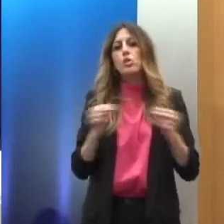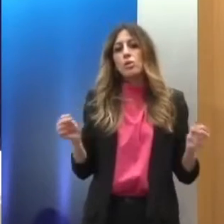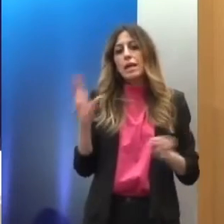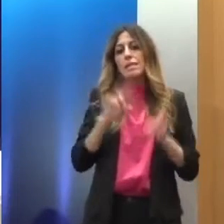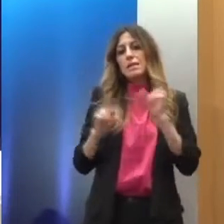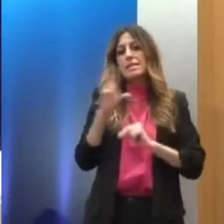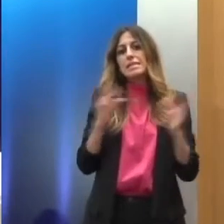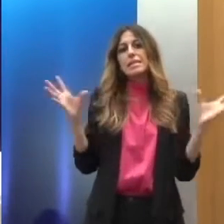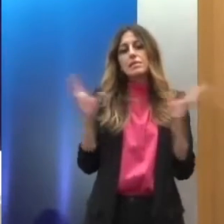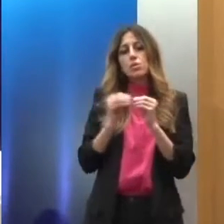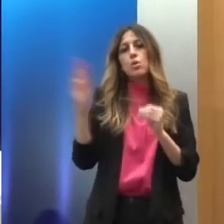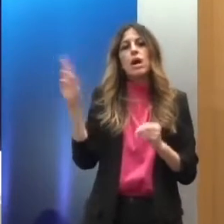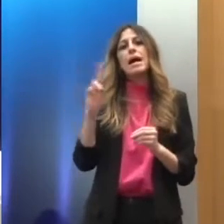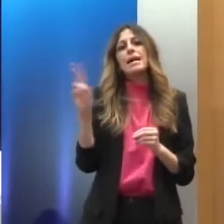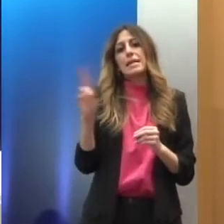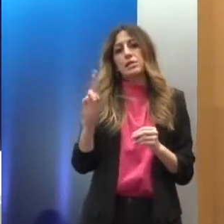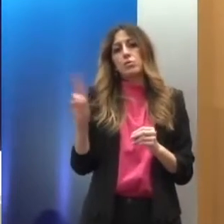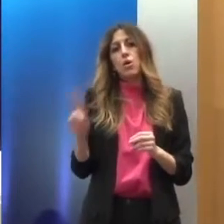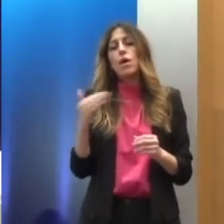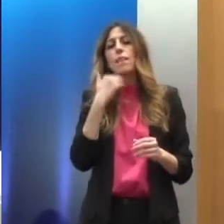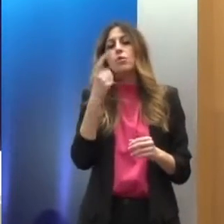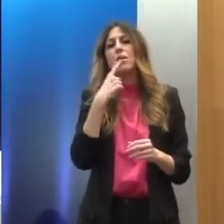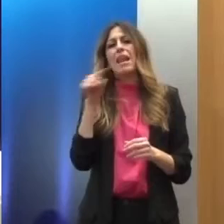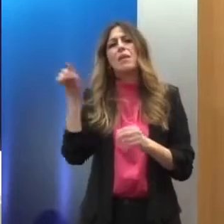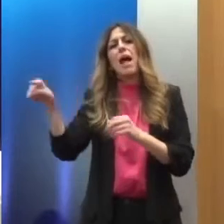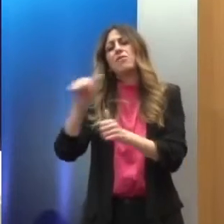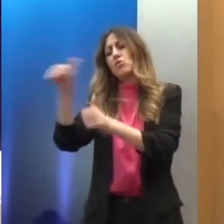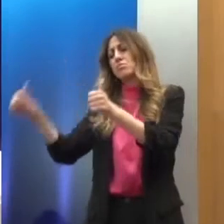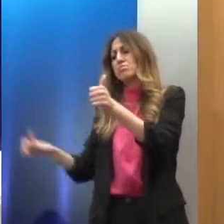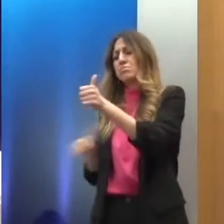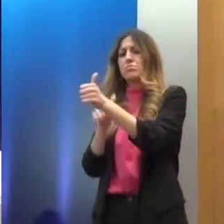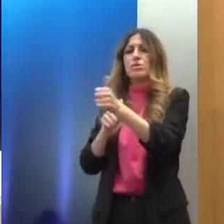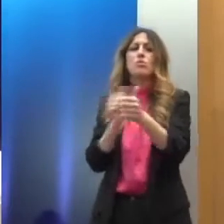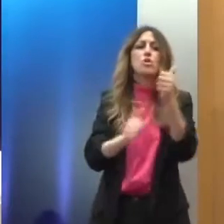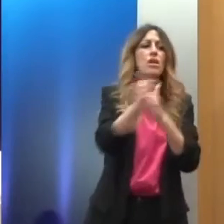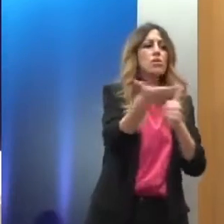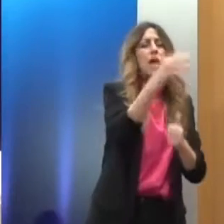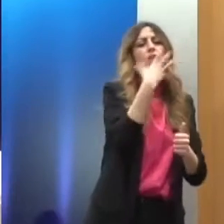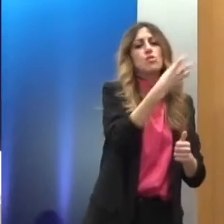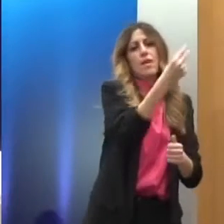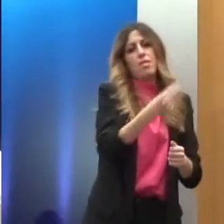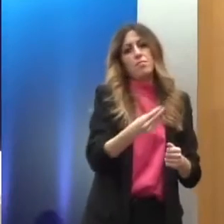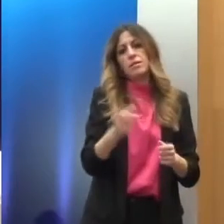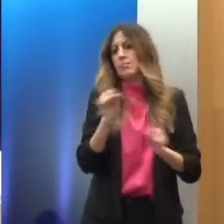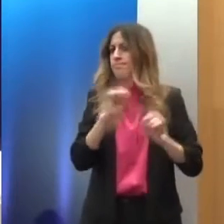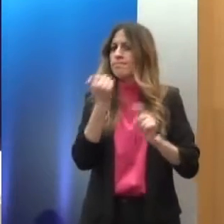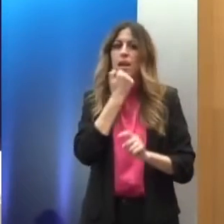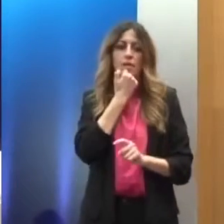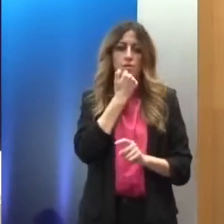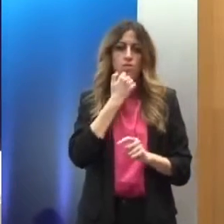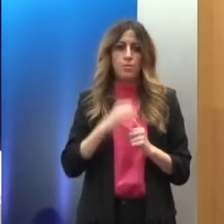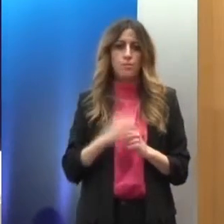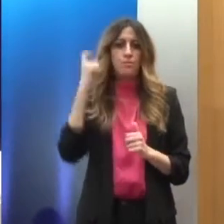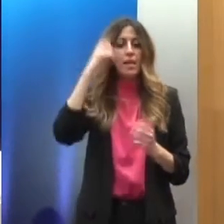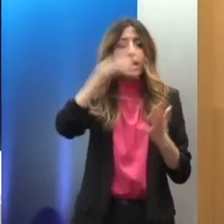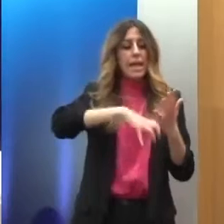μπορούν να μπαίνουν μέσα σε μια λογική πολυτέλειας, γιατί τότε έχουμε χαθεί. Η έκθεση για την Ελλάδα, και αυτός είναι ο δεύτερος λόγος που είναι